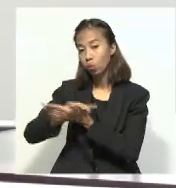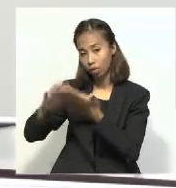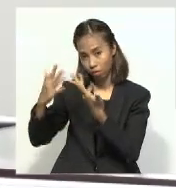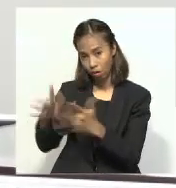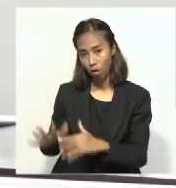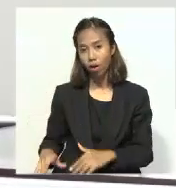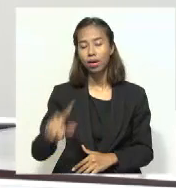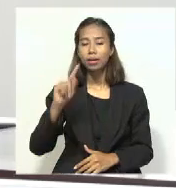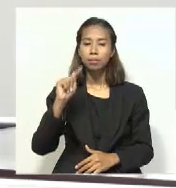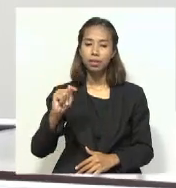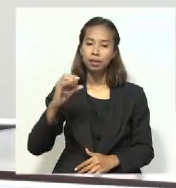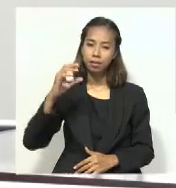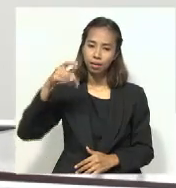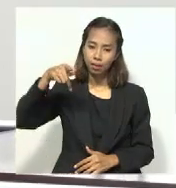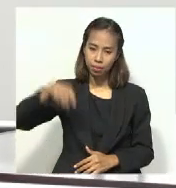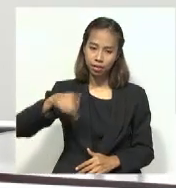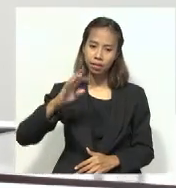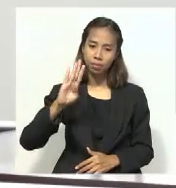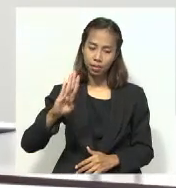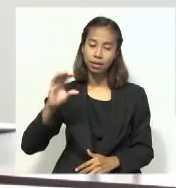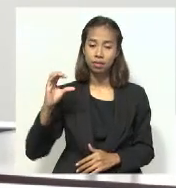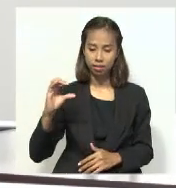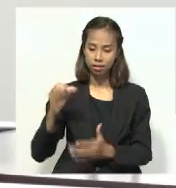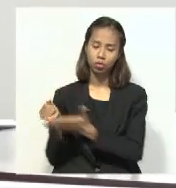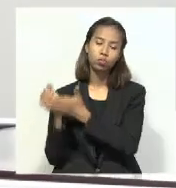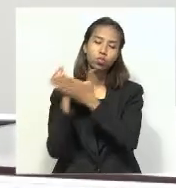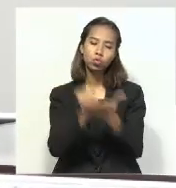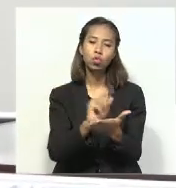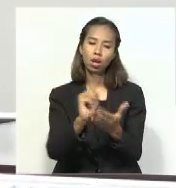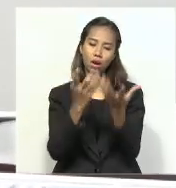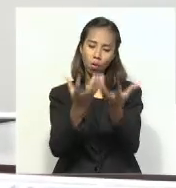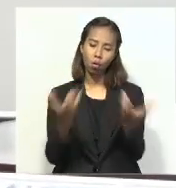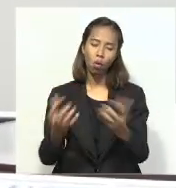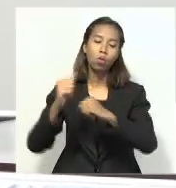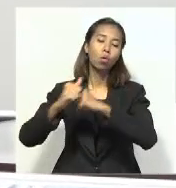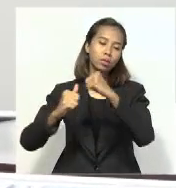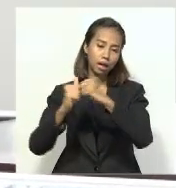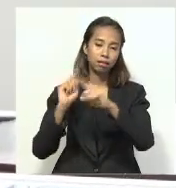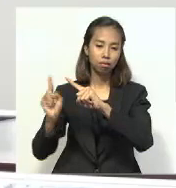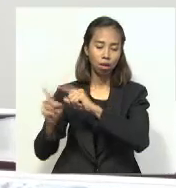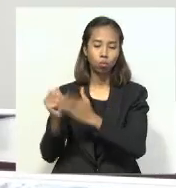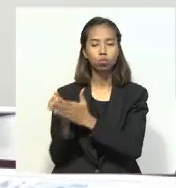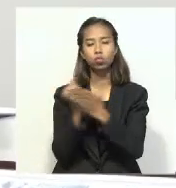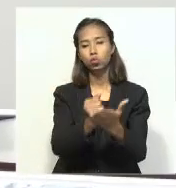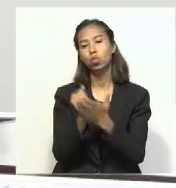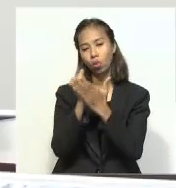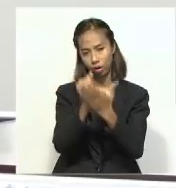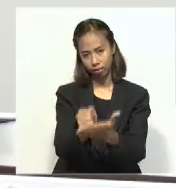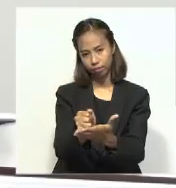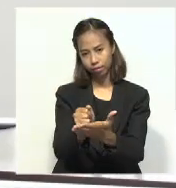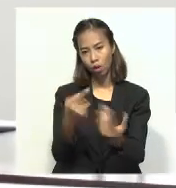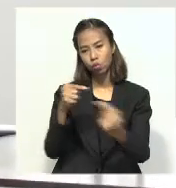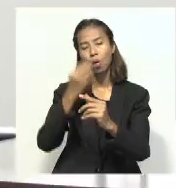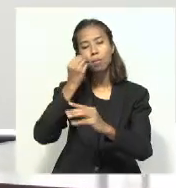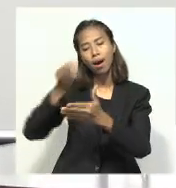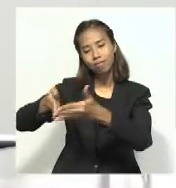TPC เนี่ยก็จะสนับสนุนในเรื่องของวัสดุอุปกรณ์ในการก่อสร้างบ้านสถานบ้านพักพิ